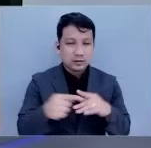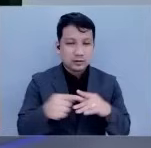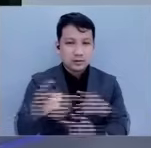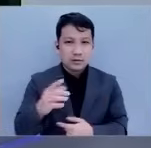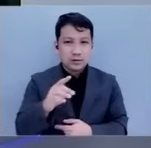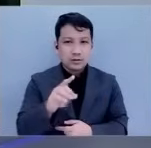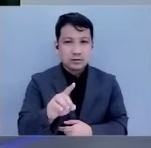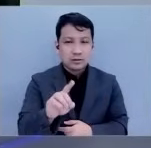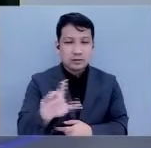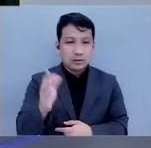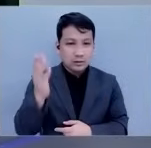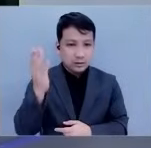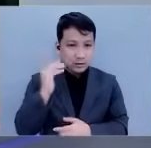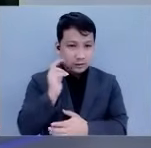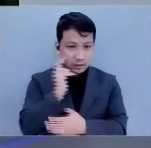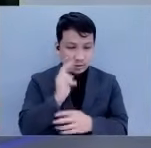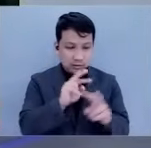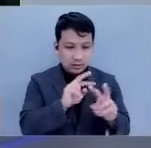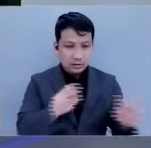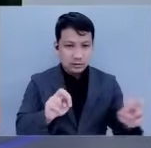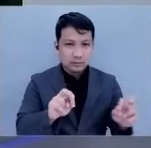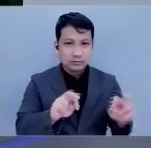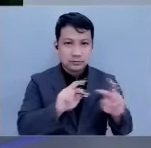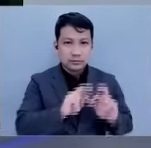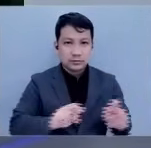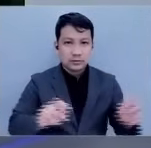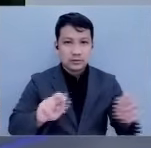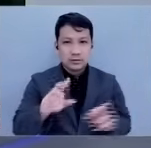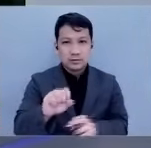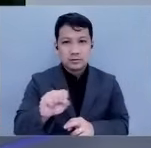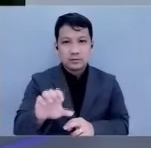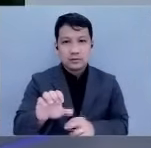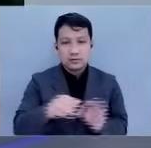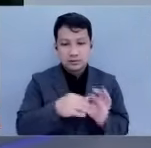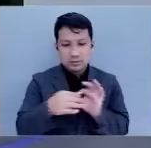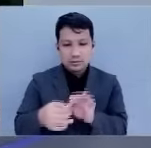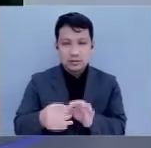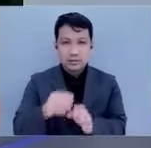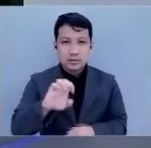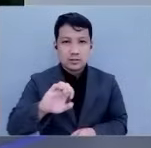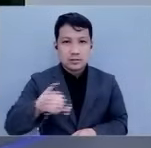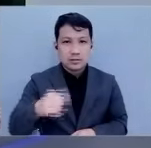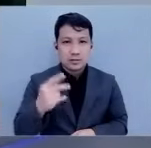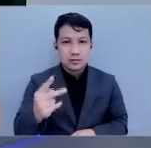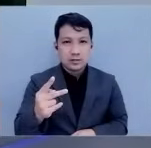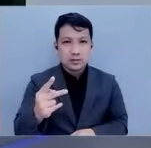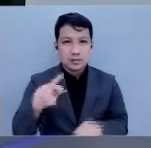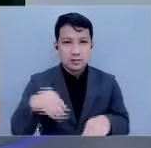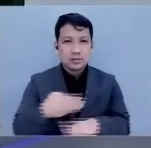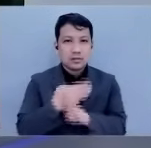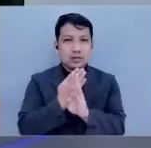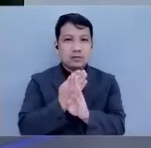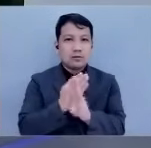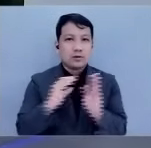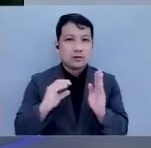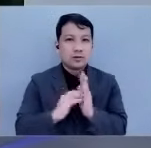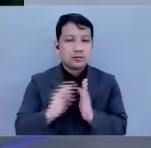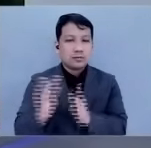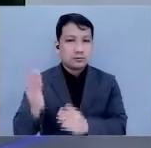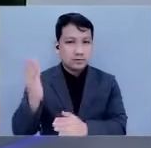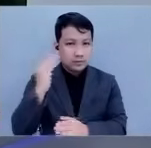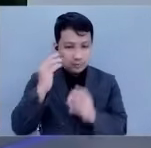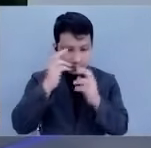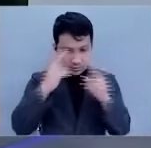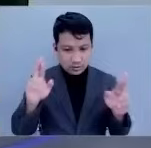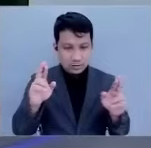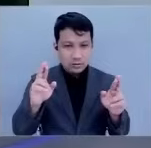Pangulong Duterte nang imbestigahan ni De Lima ang mga kaso na umano'y extrajudicial killing sa Davao City sa ilalim ni Noy Mayor Duterte nung si